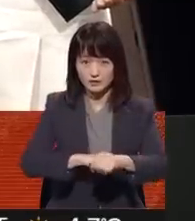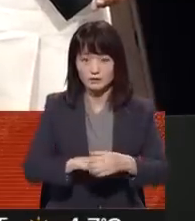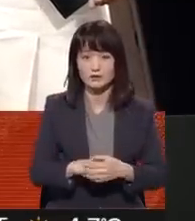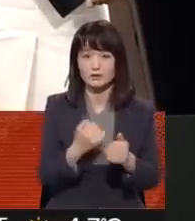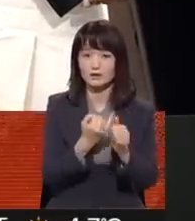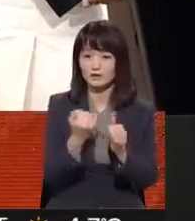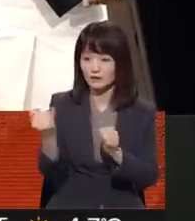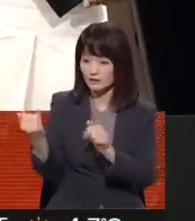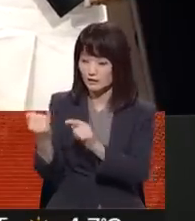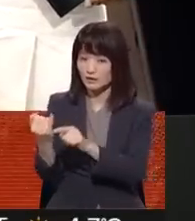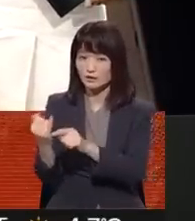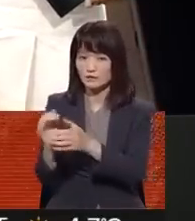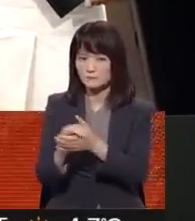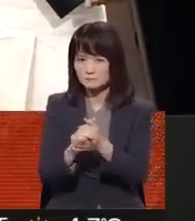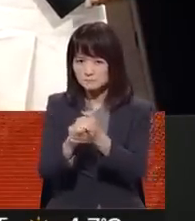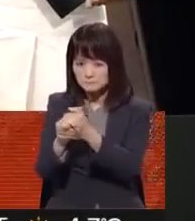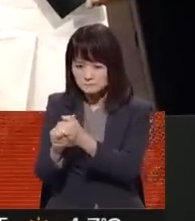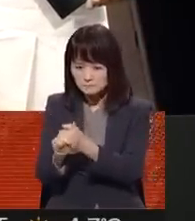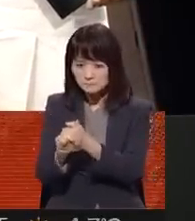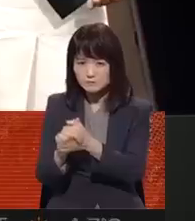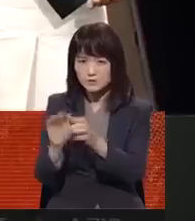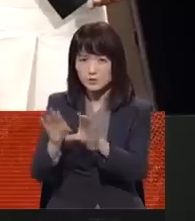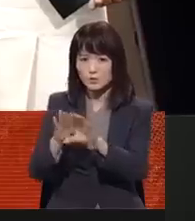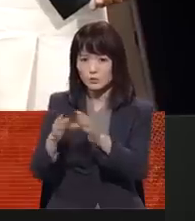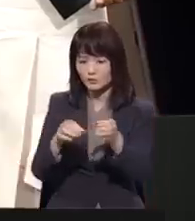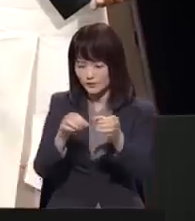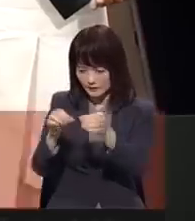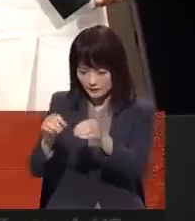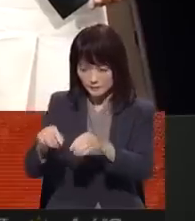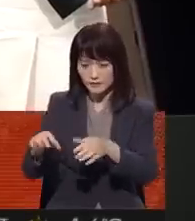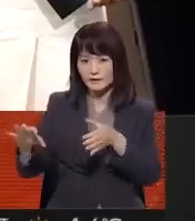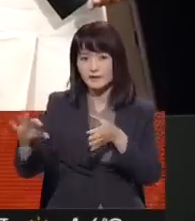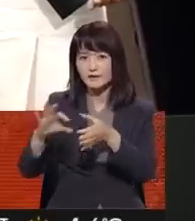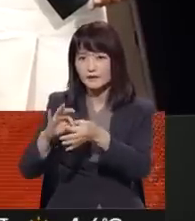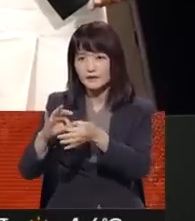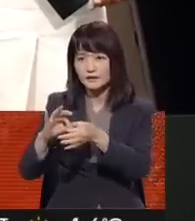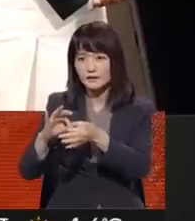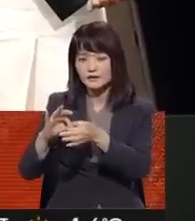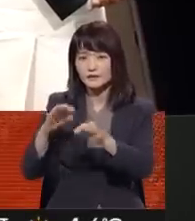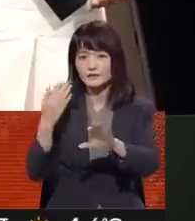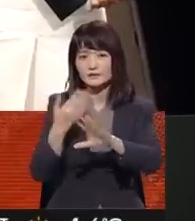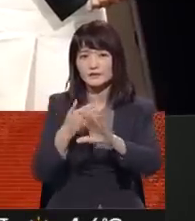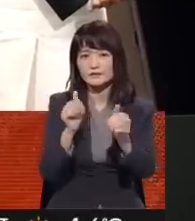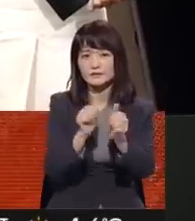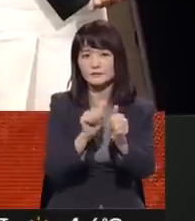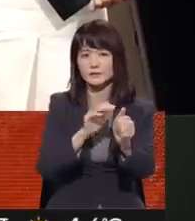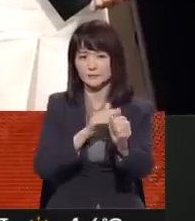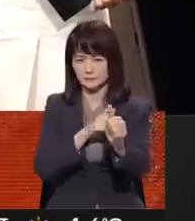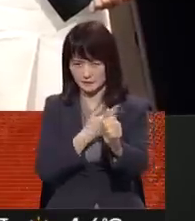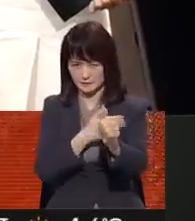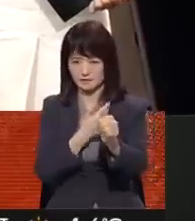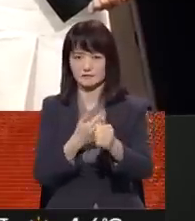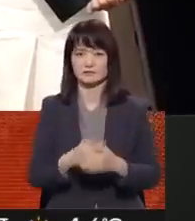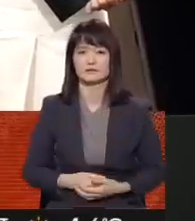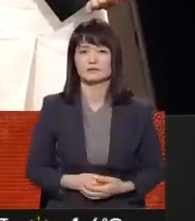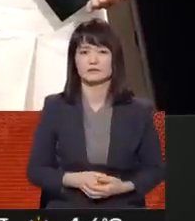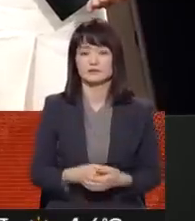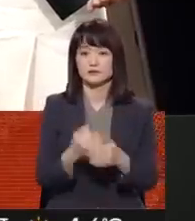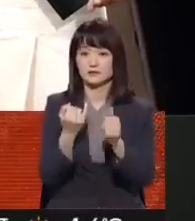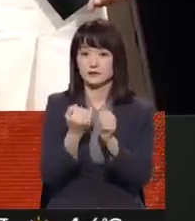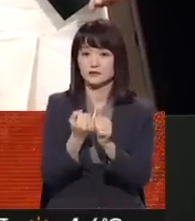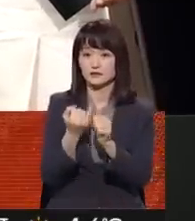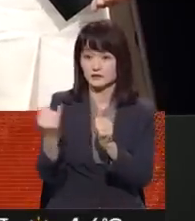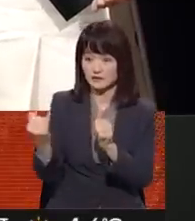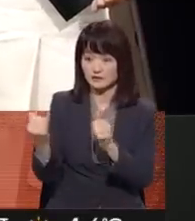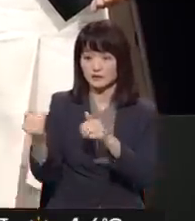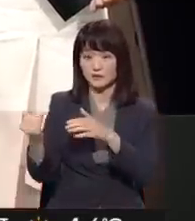아내가 친목도모 오픈 채팅방에 들어가게 되면서 외관 남자와 바람을 피게 된 겁니다 심지어내는